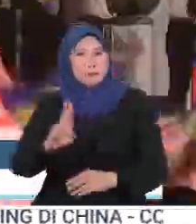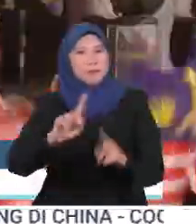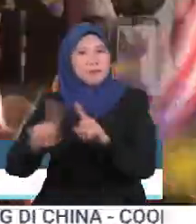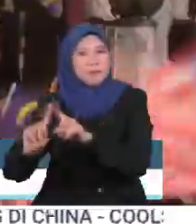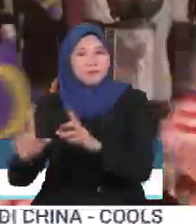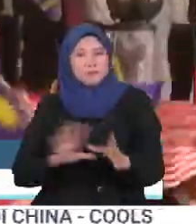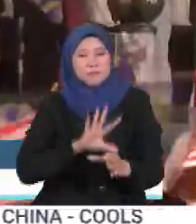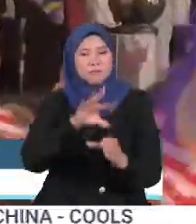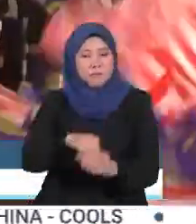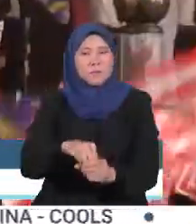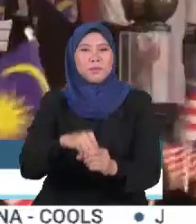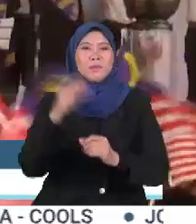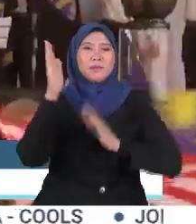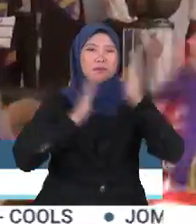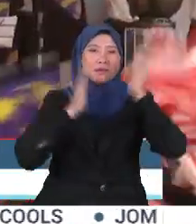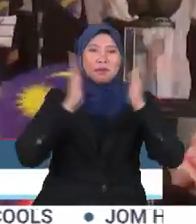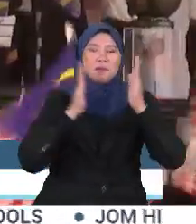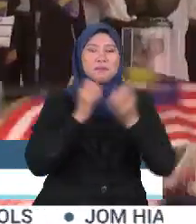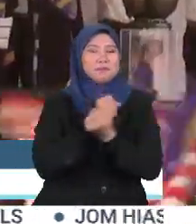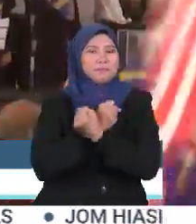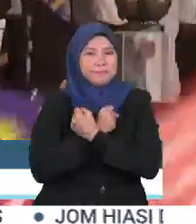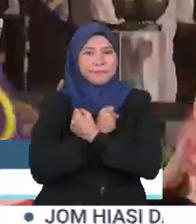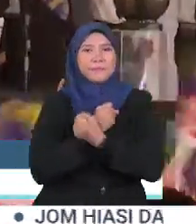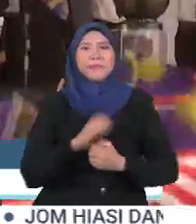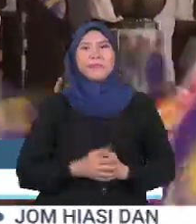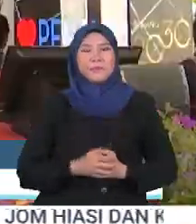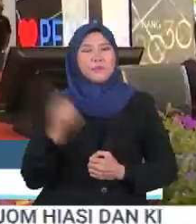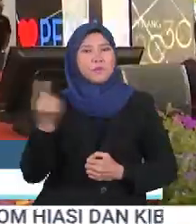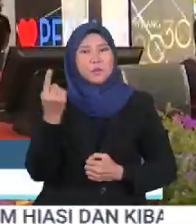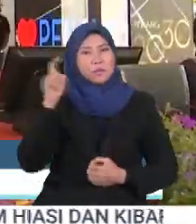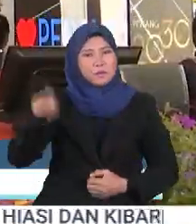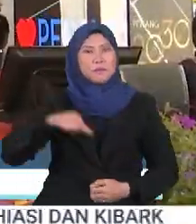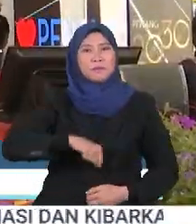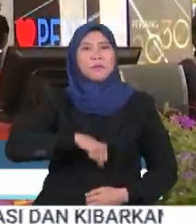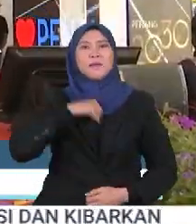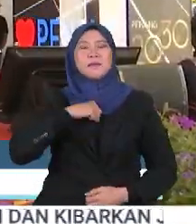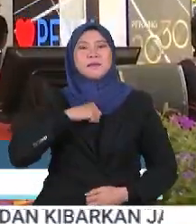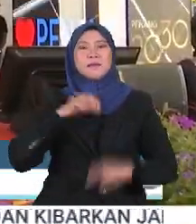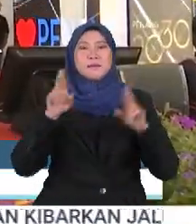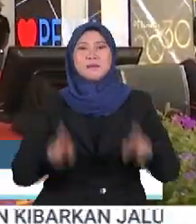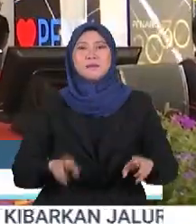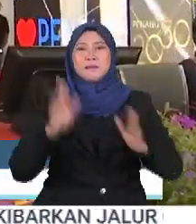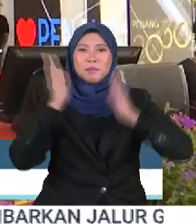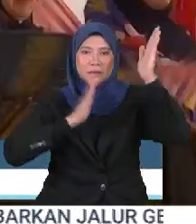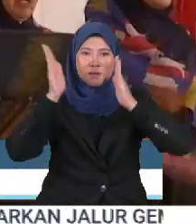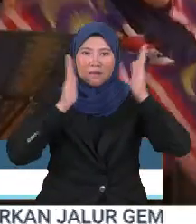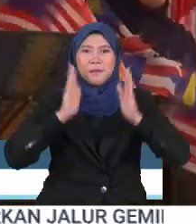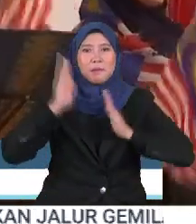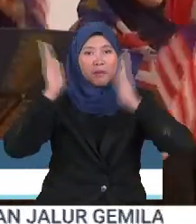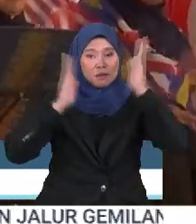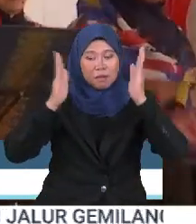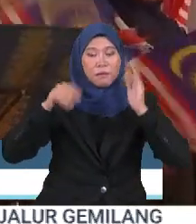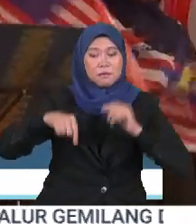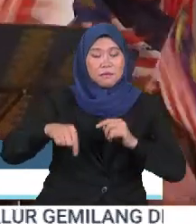keluarga di dalam sebuah negara yang amat dicintai. Dan kita sentiasa harus bangga sebagai seorang rakyat Malaysia. Malaysia